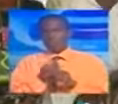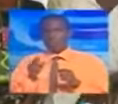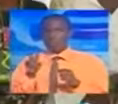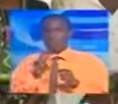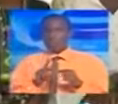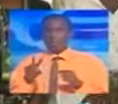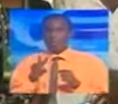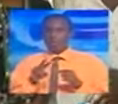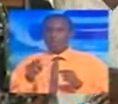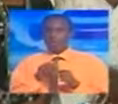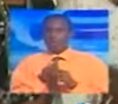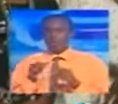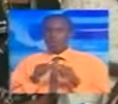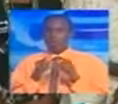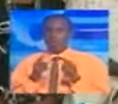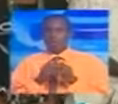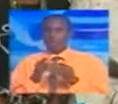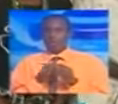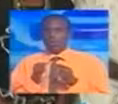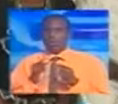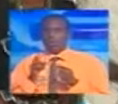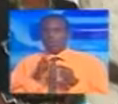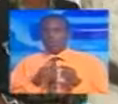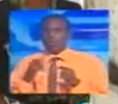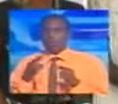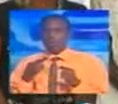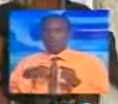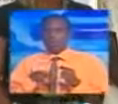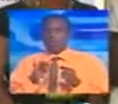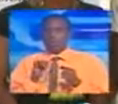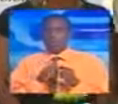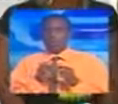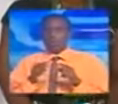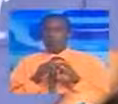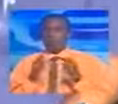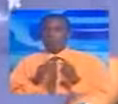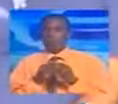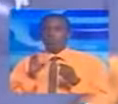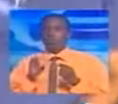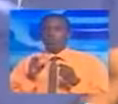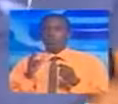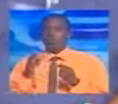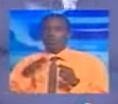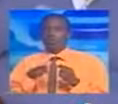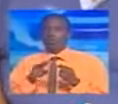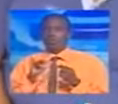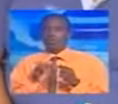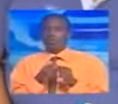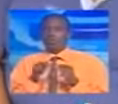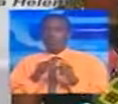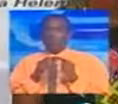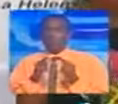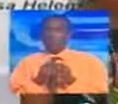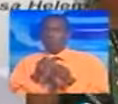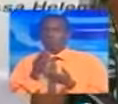village de Assaïla, qui est aussi donc le siège principal du sultanat de Gobaad. Le sultan Habib a